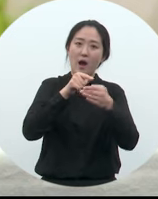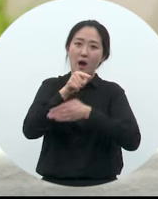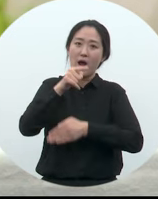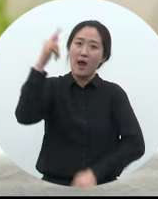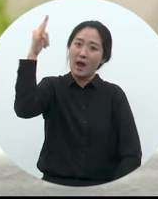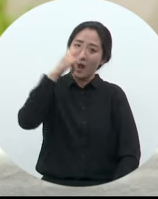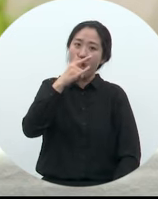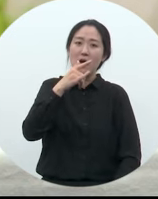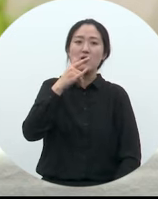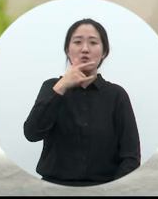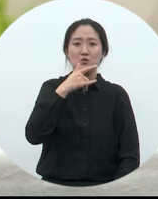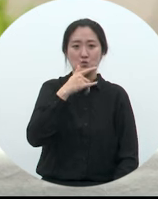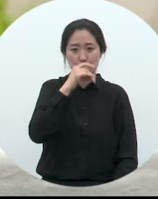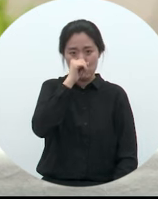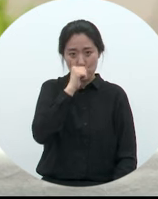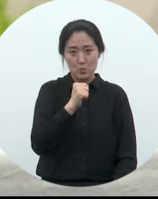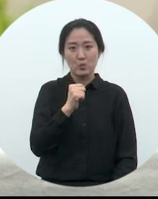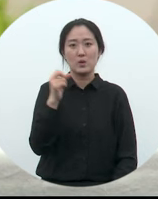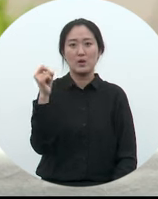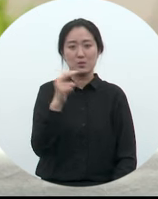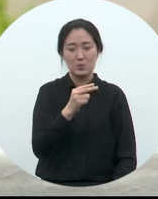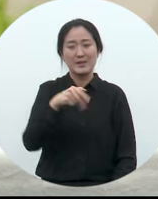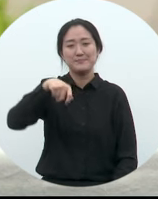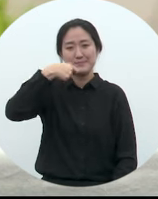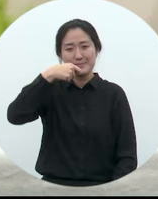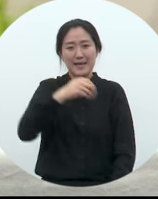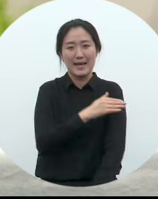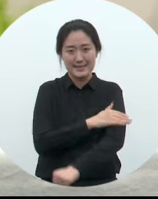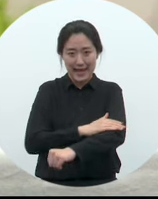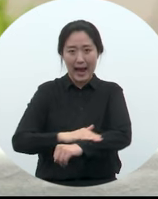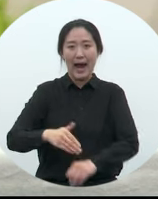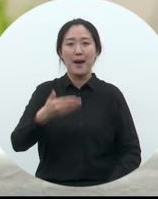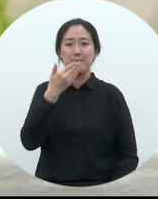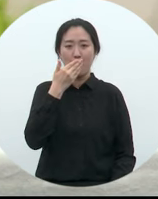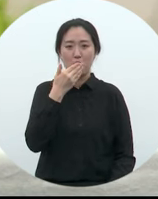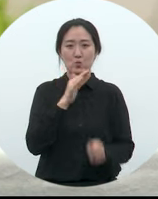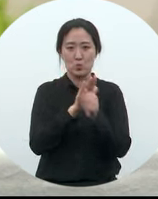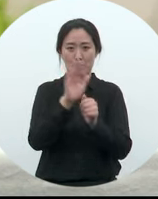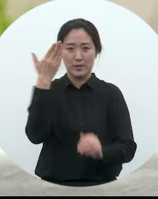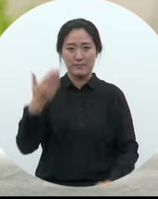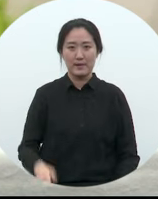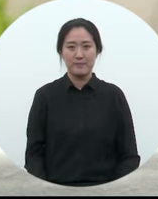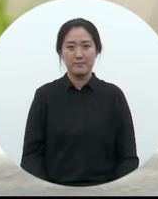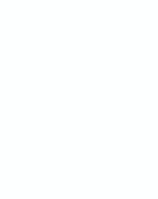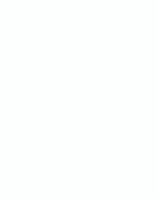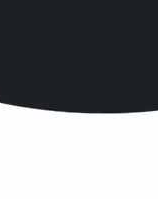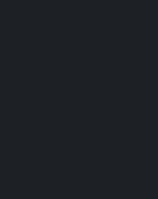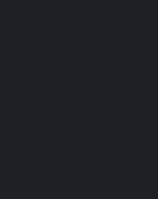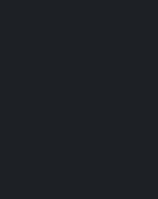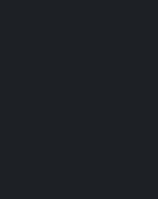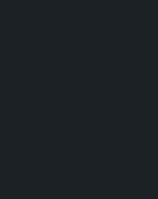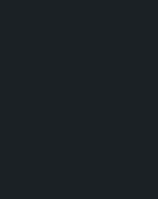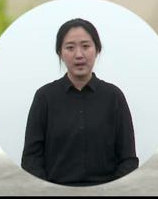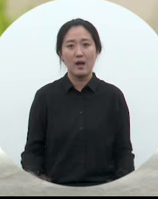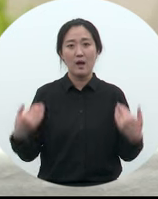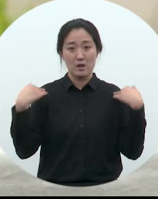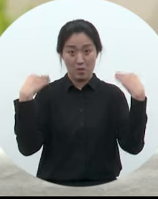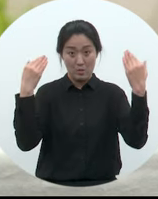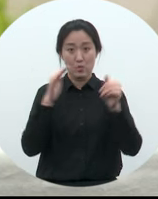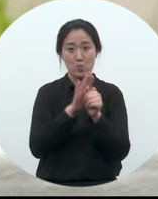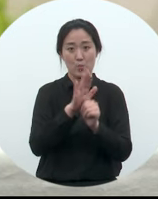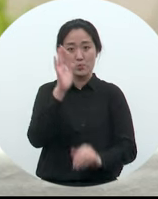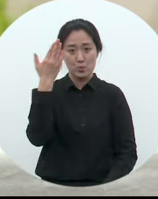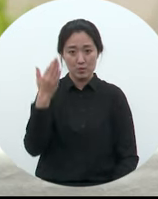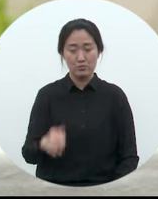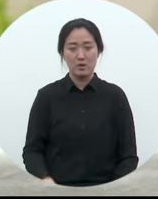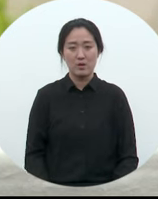또 비타민 D가 많이 들어있는 음식 같은 것을 잘 먹는 것이 도움이 많이 됩니다.